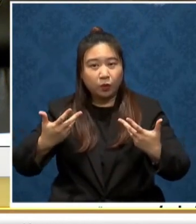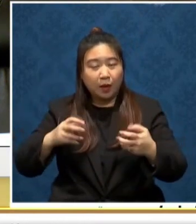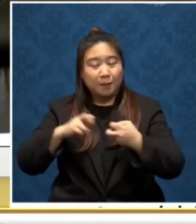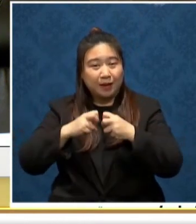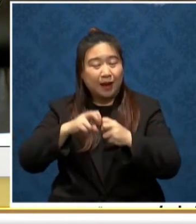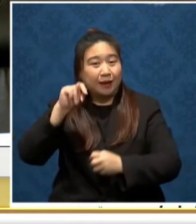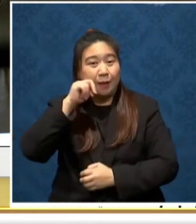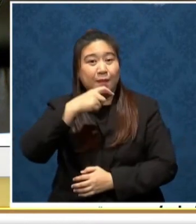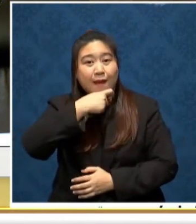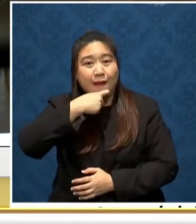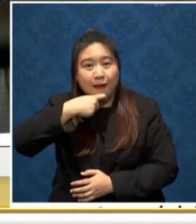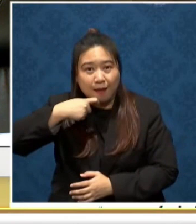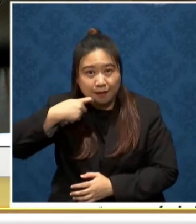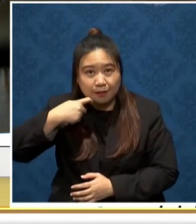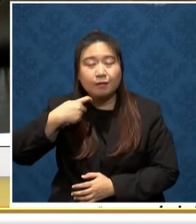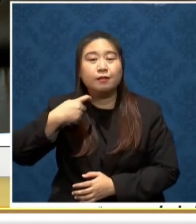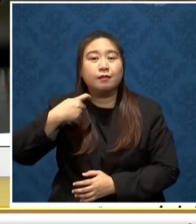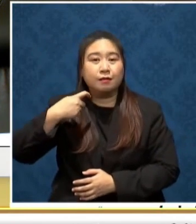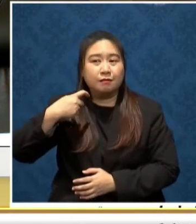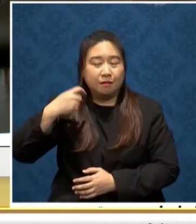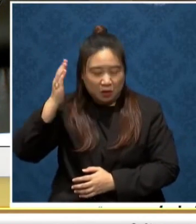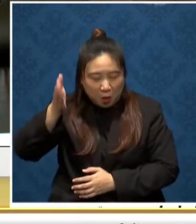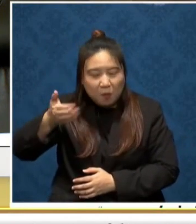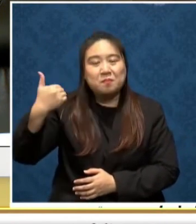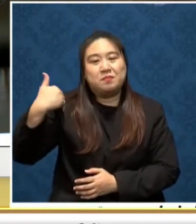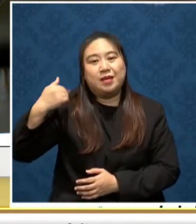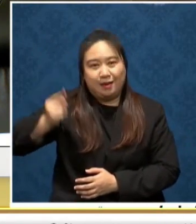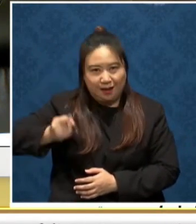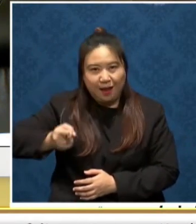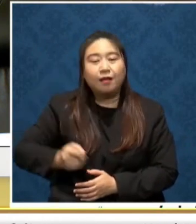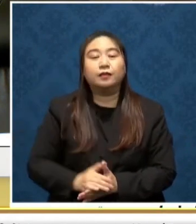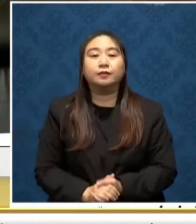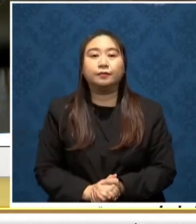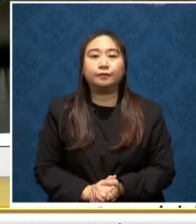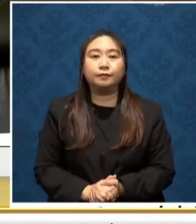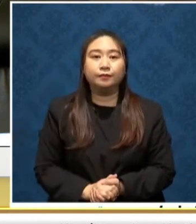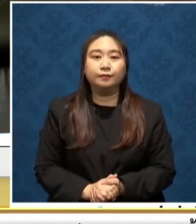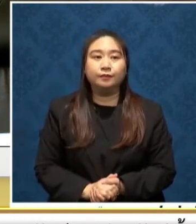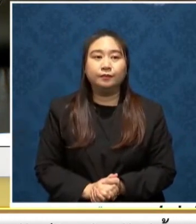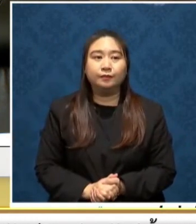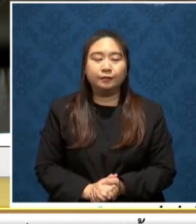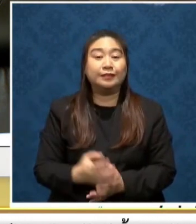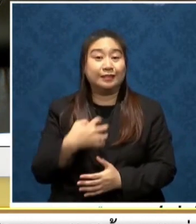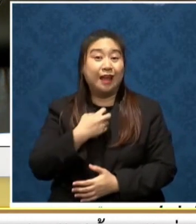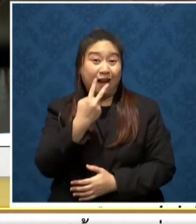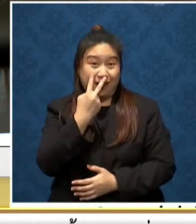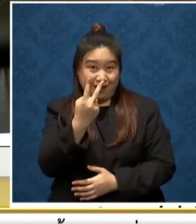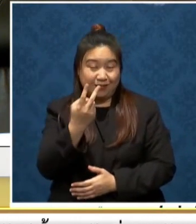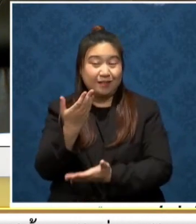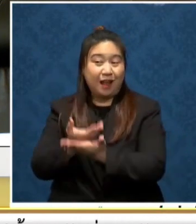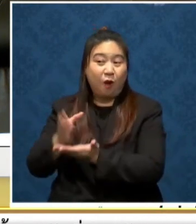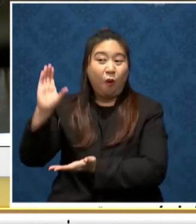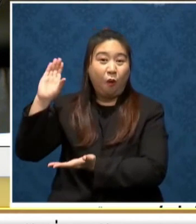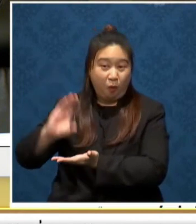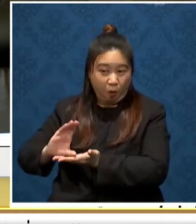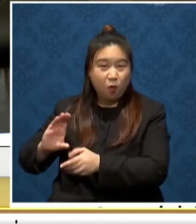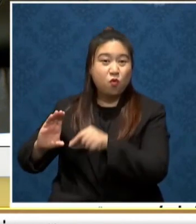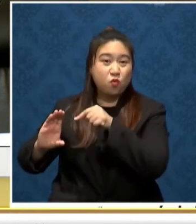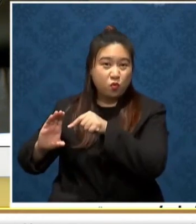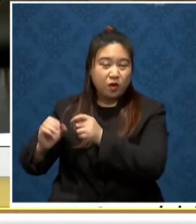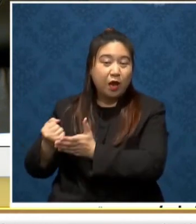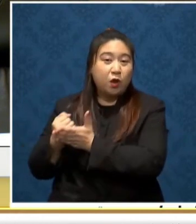แล้งที่เราจะต้องเผชิญอีกอย่างแน่นอนอย่างหลีกเลี่ยงไม่ได้นะครับผมอยากเห็นกองทุนสงเคราะห์เกษตรกรน